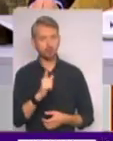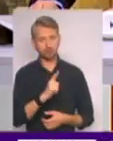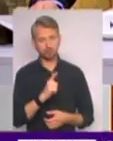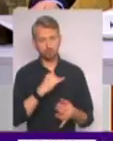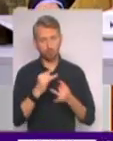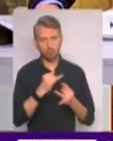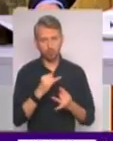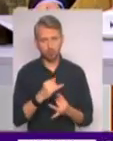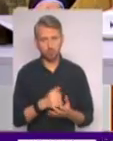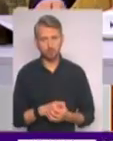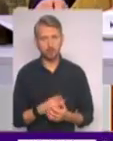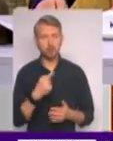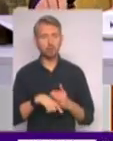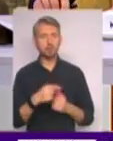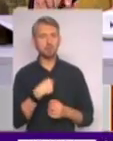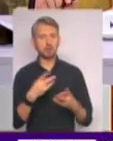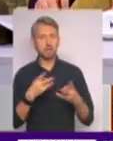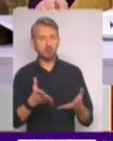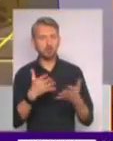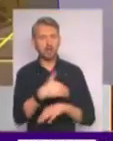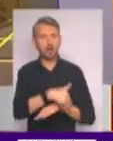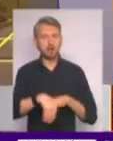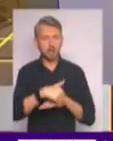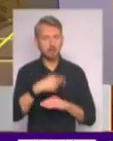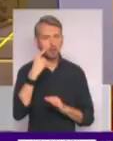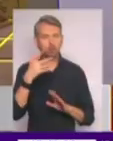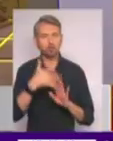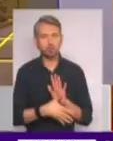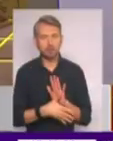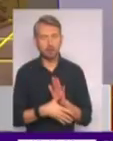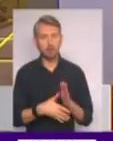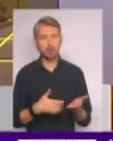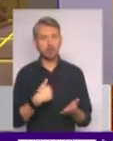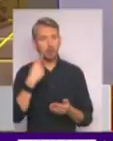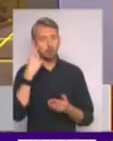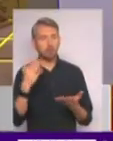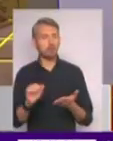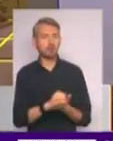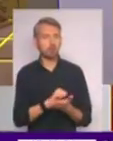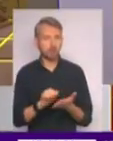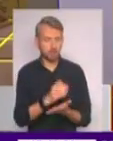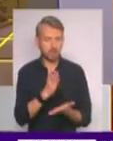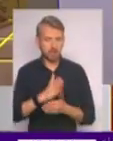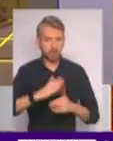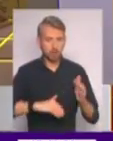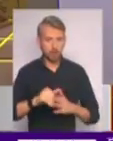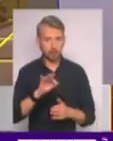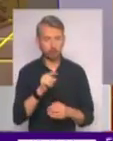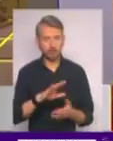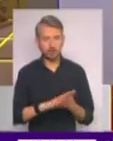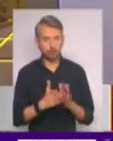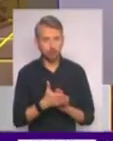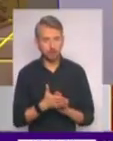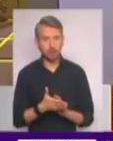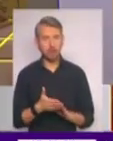так само будемо мати розмову, тому що мені треба чітка адреса і розуміння. Все-таки, я думаю, що ну, якісь документи є на руках відносно цієї ситуації. А